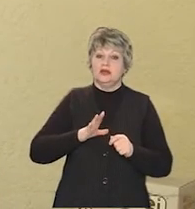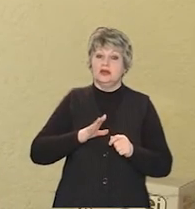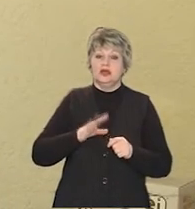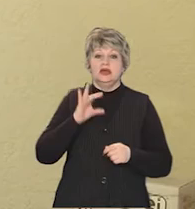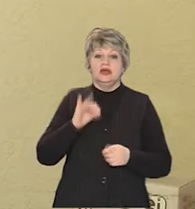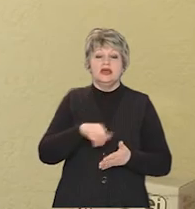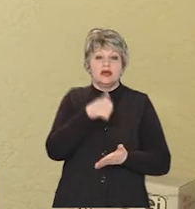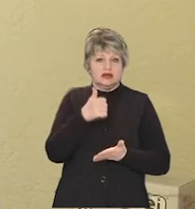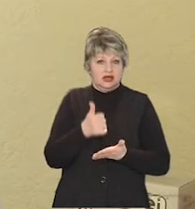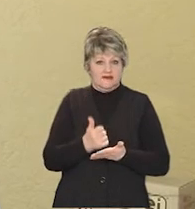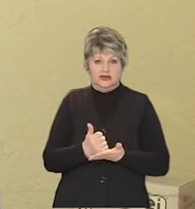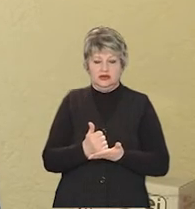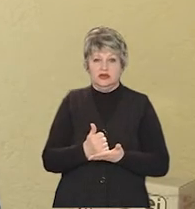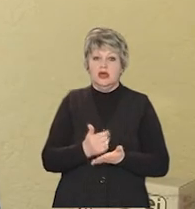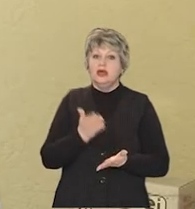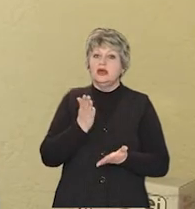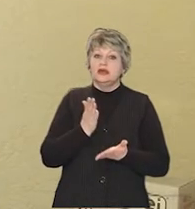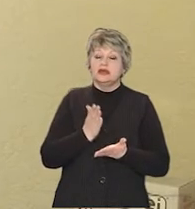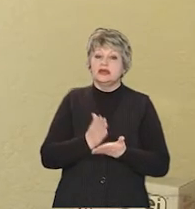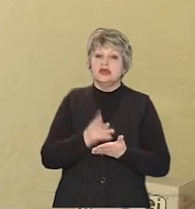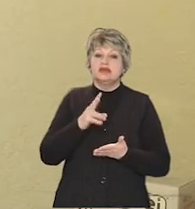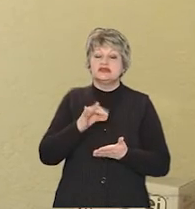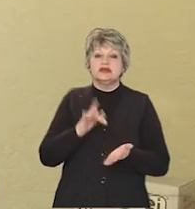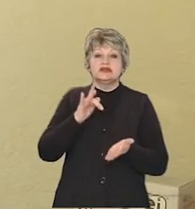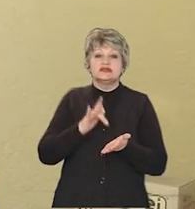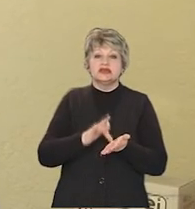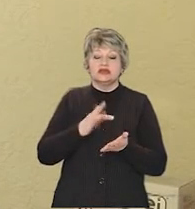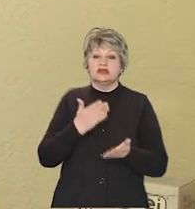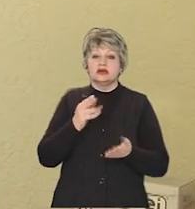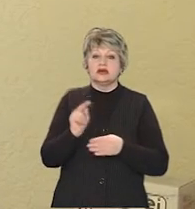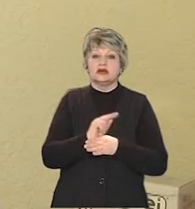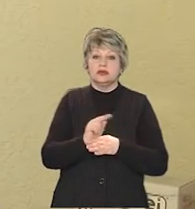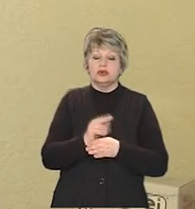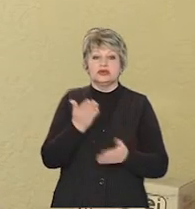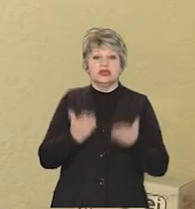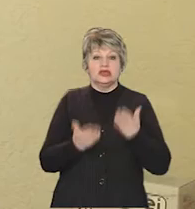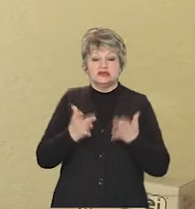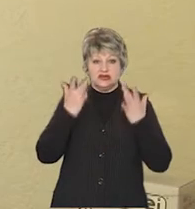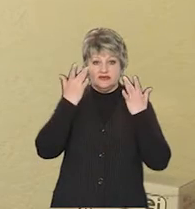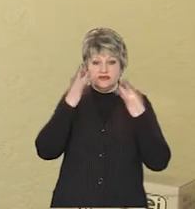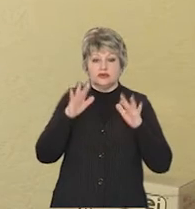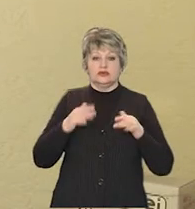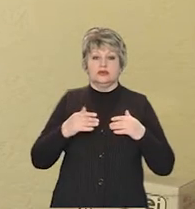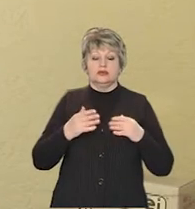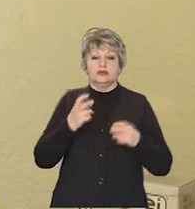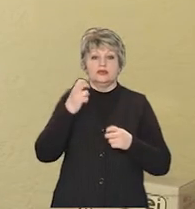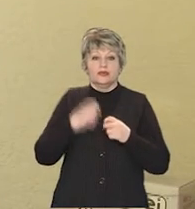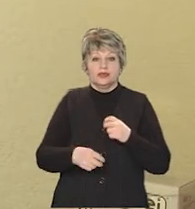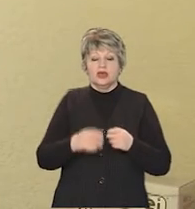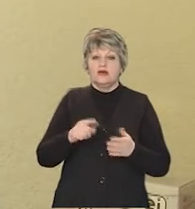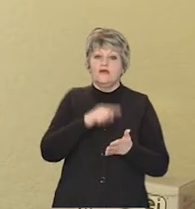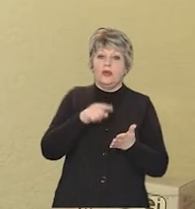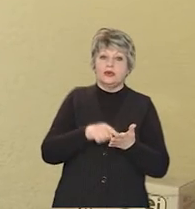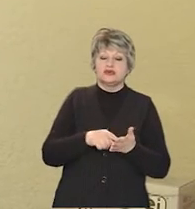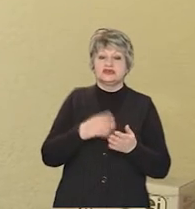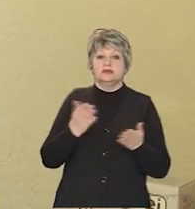этот прибор, и самое главное, есть ли сервисный центр, куда мы можем обратиться с интересующими нас